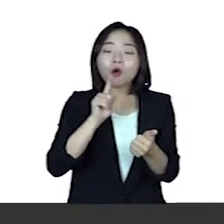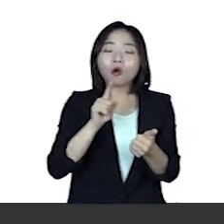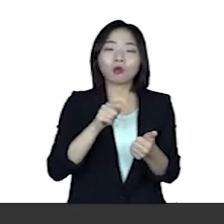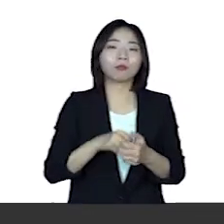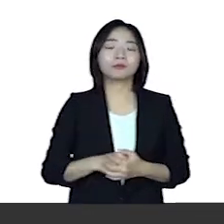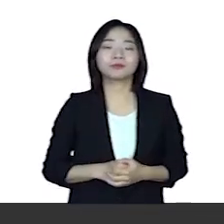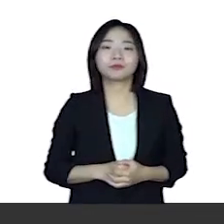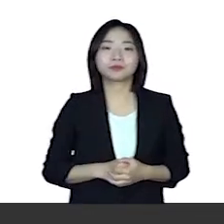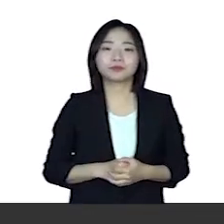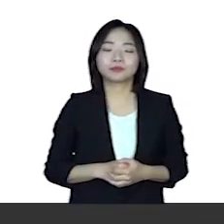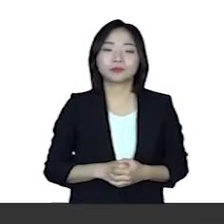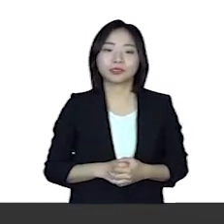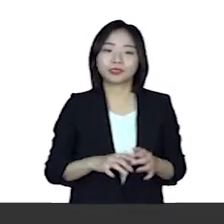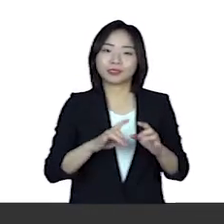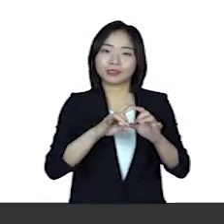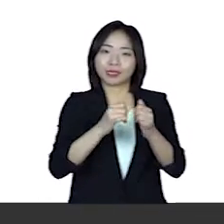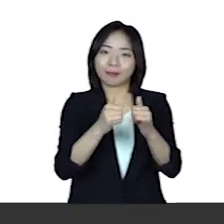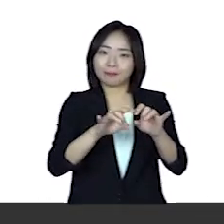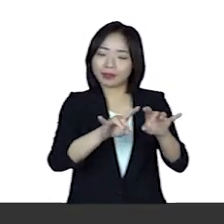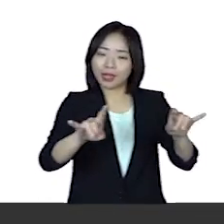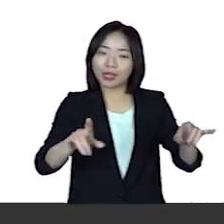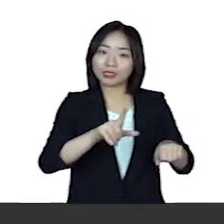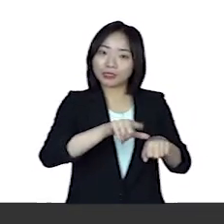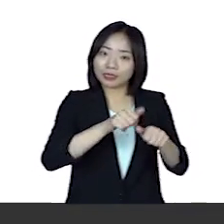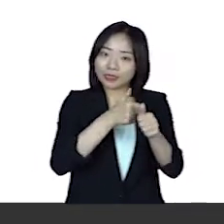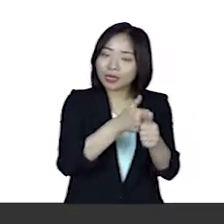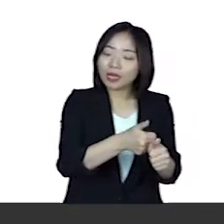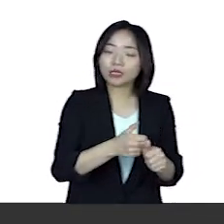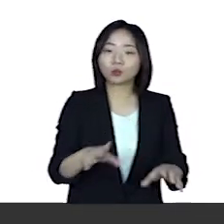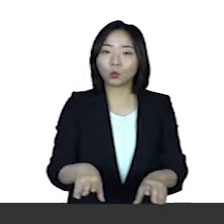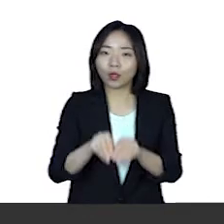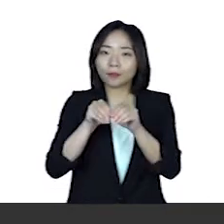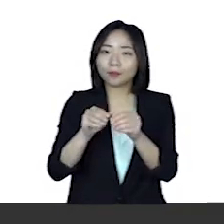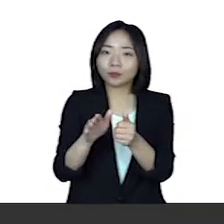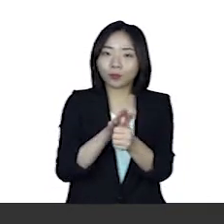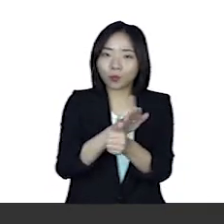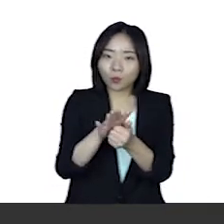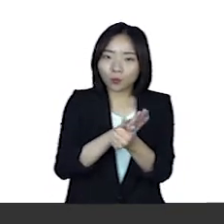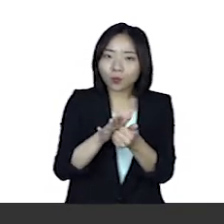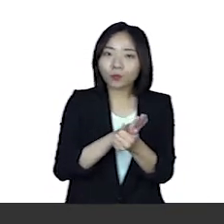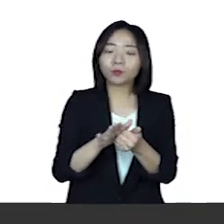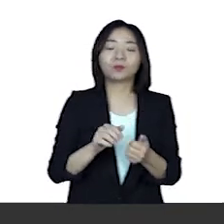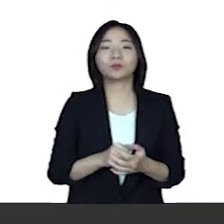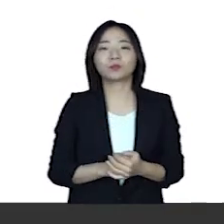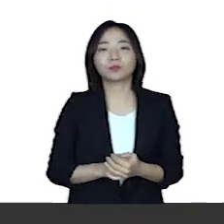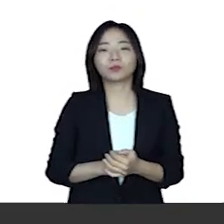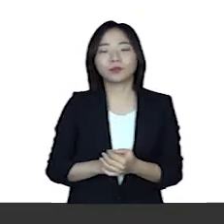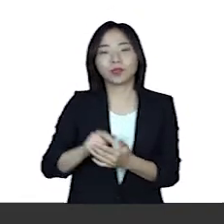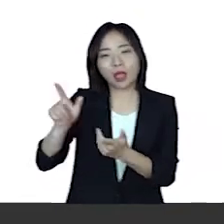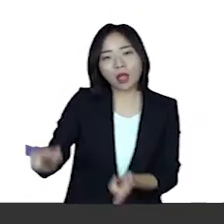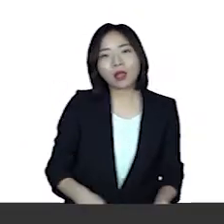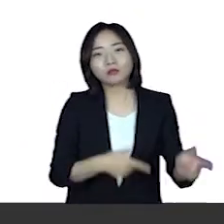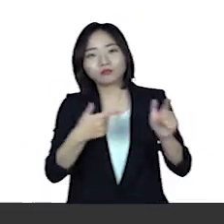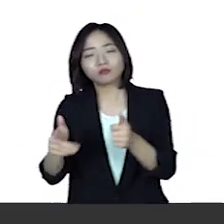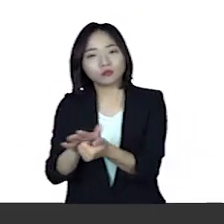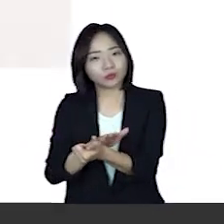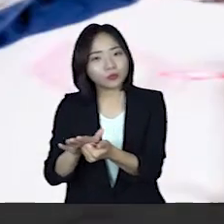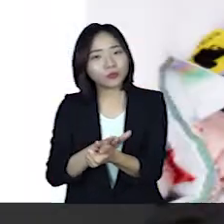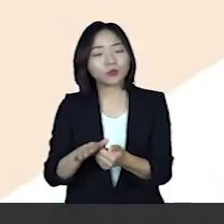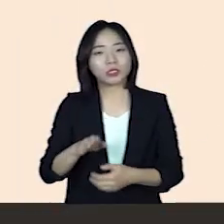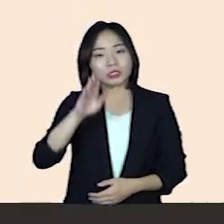아이돌봄 지원 사업은 대상에 따라 시간제, 종합형 돌봄 서비스와 영아 종일제 돌봄